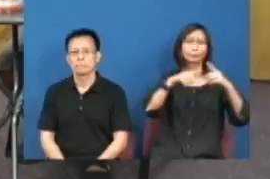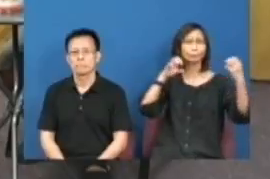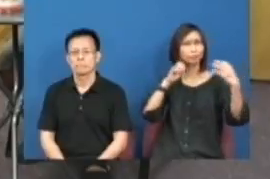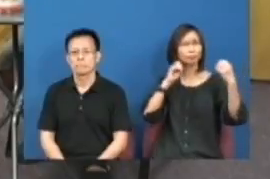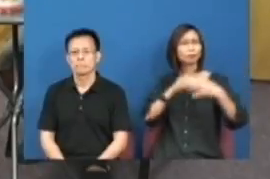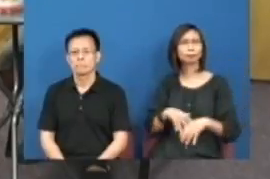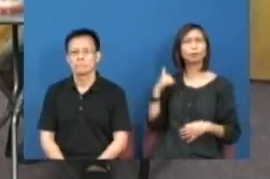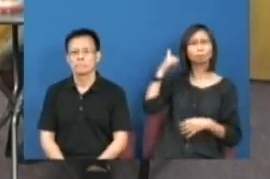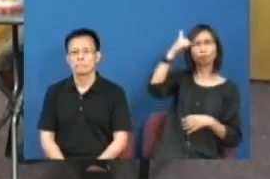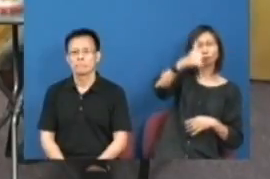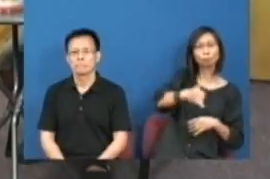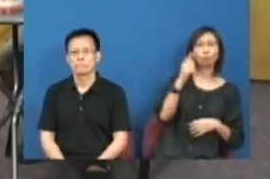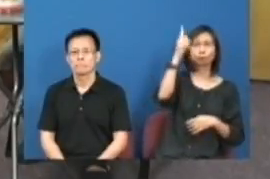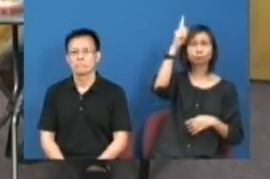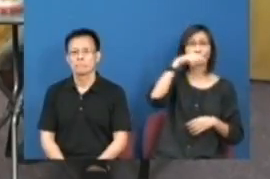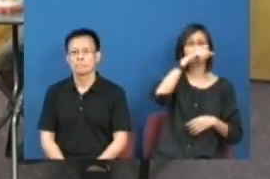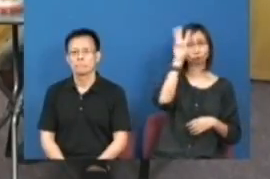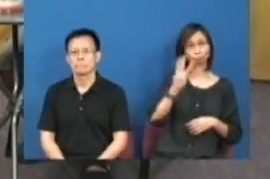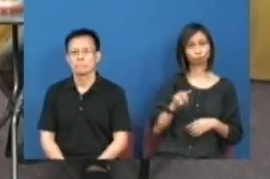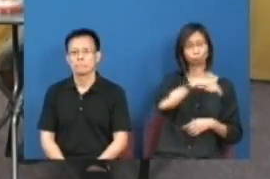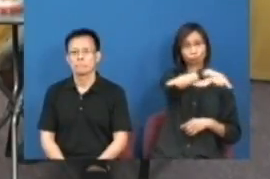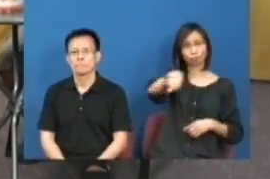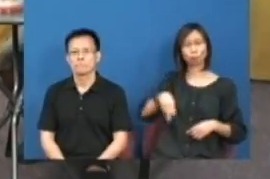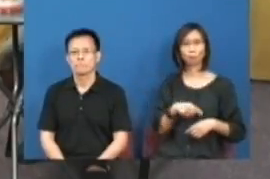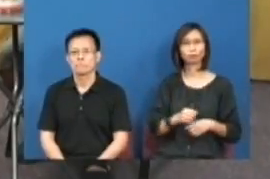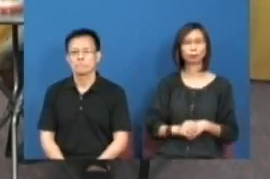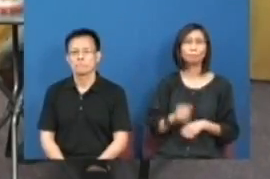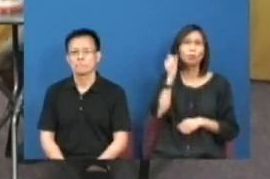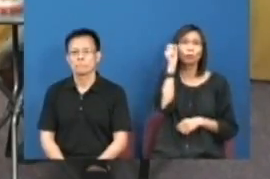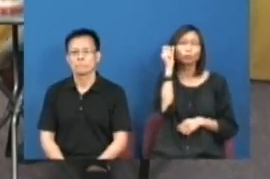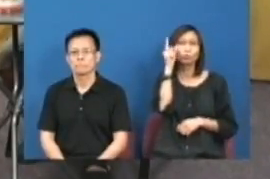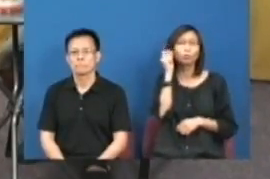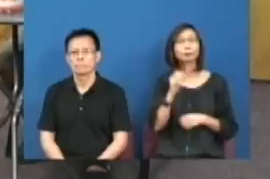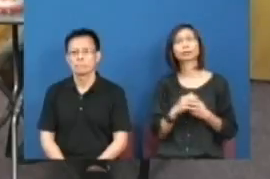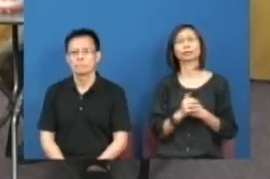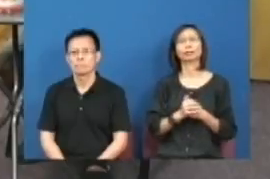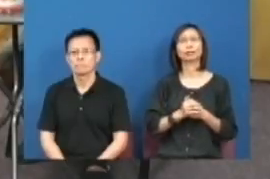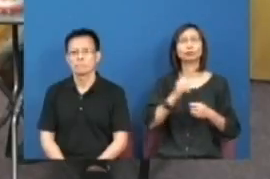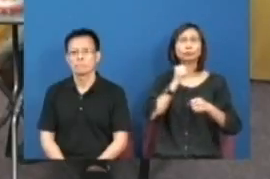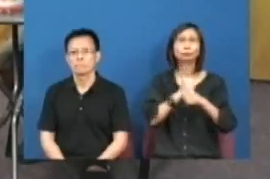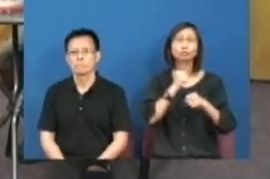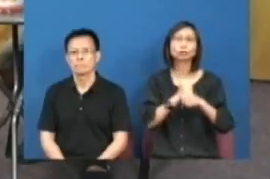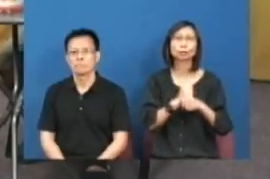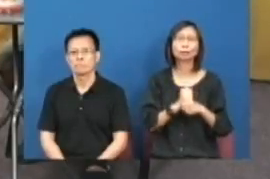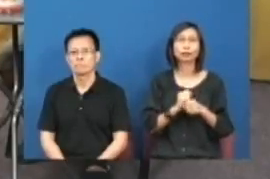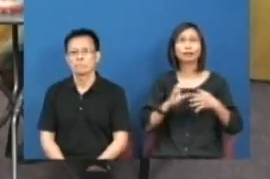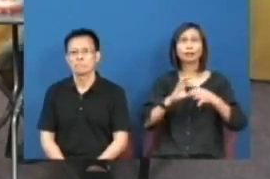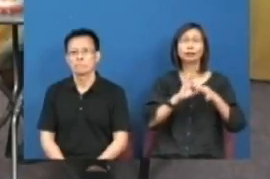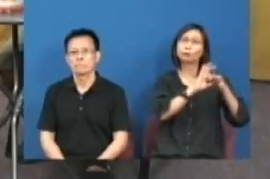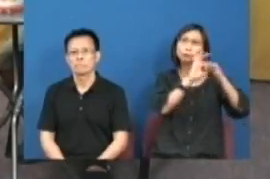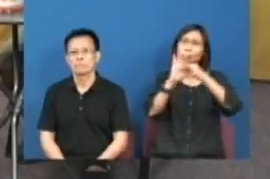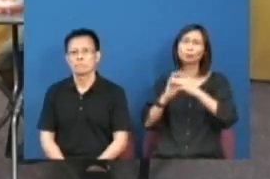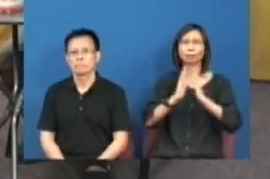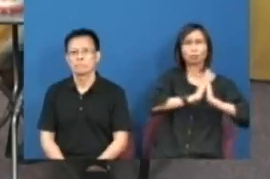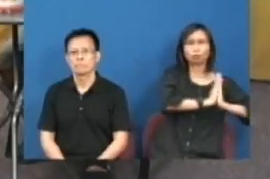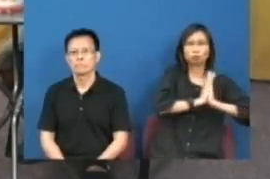等。呢一啲似乎係好刻意地好展現佢從事外交工作過程裏面同人有互動接觸嗰一個，